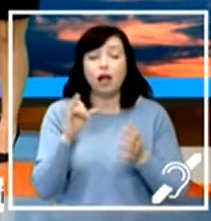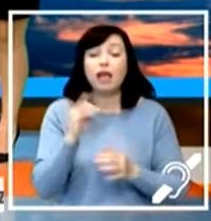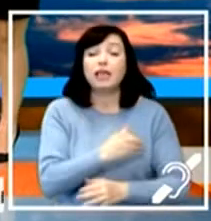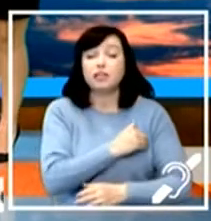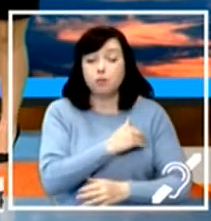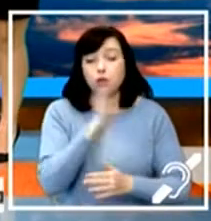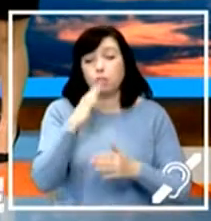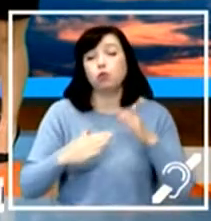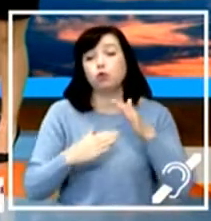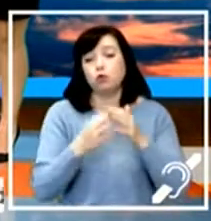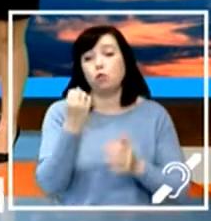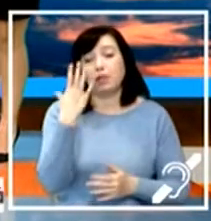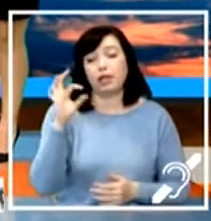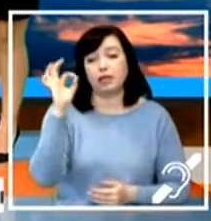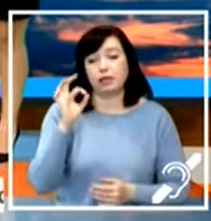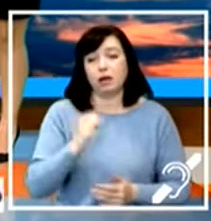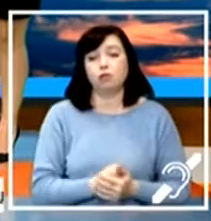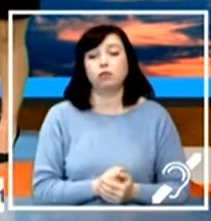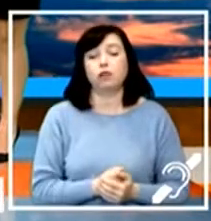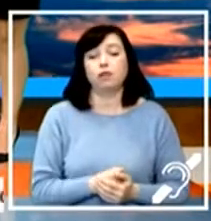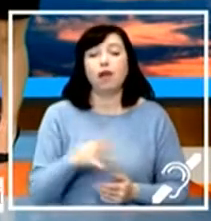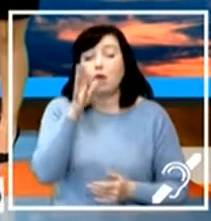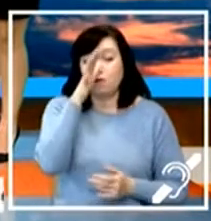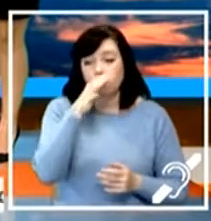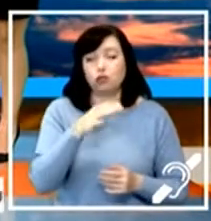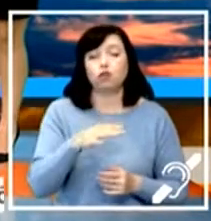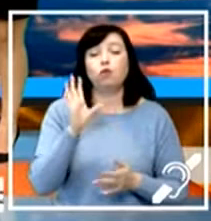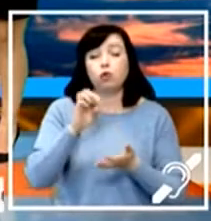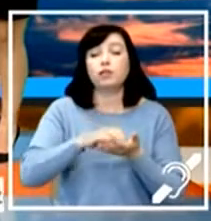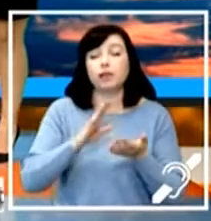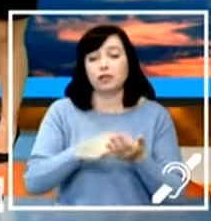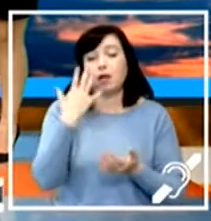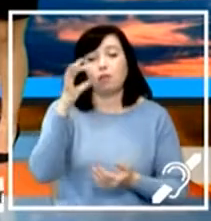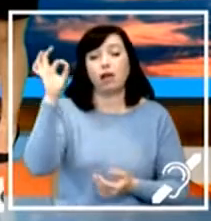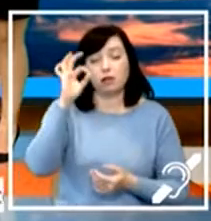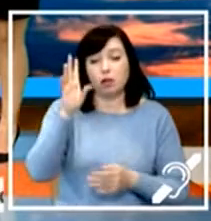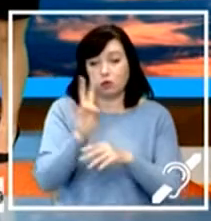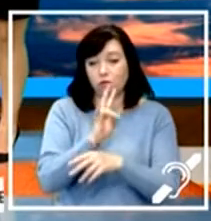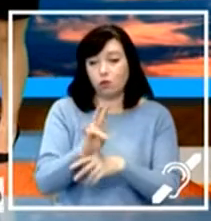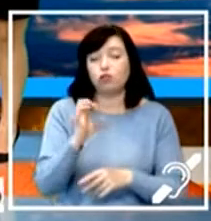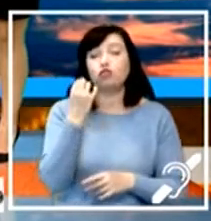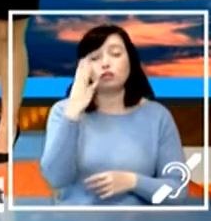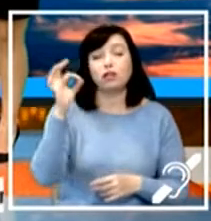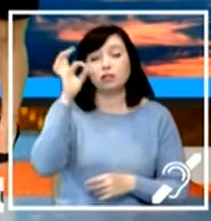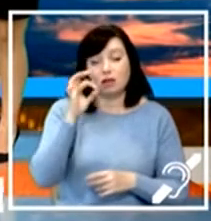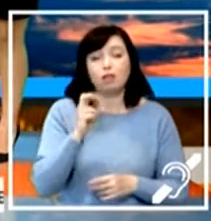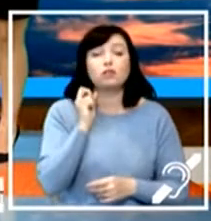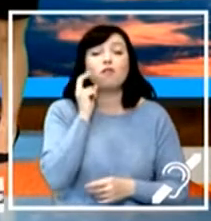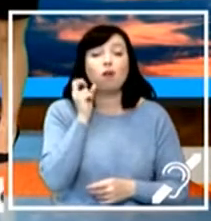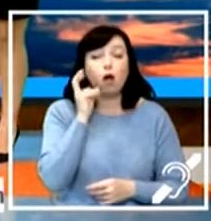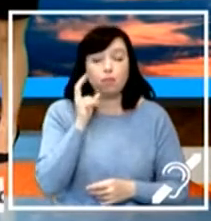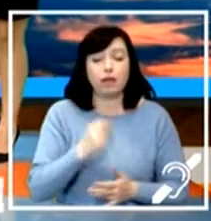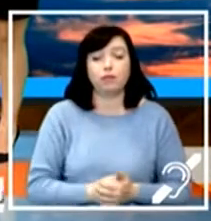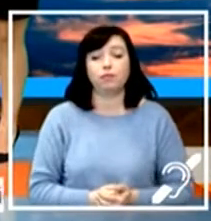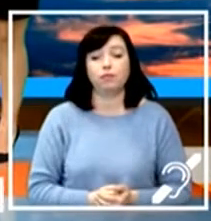vor ajunge până la 15 grade. La Chișinău se vor înregistra 5 grade la noapte și 14 grade mâine în condițiile unui